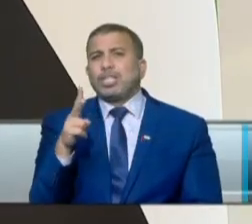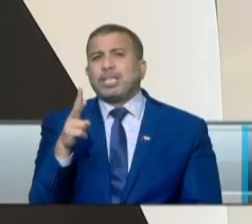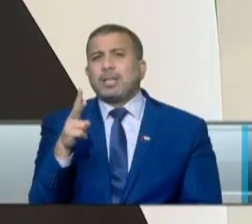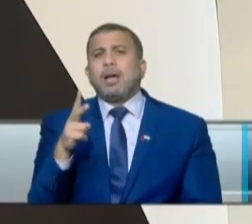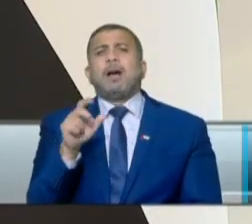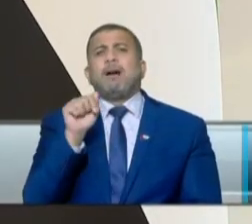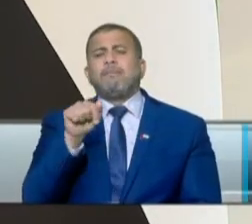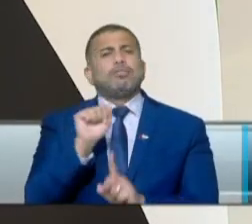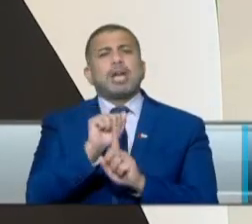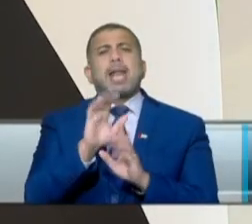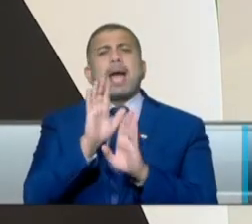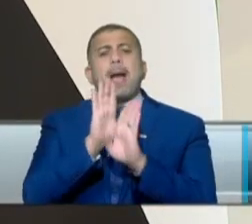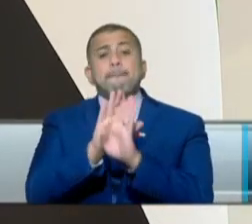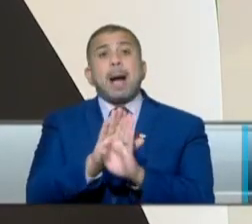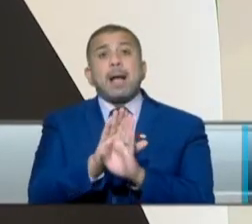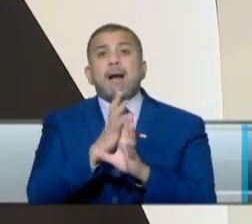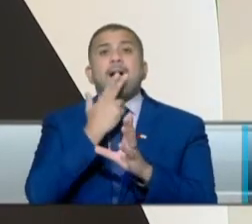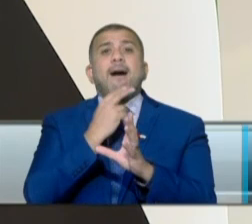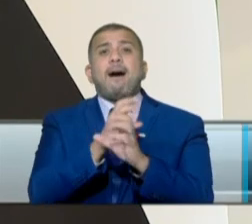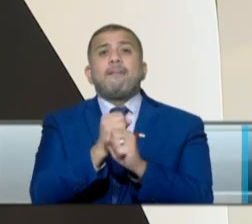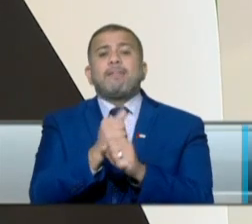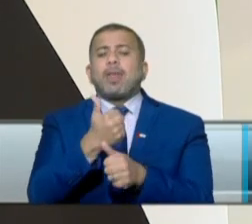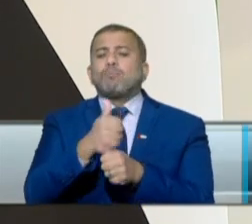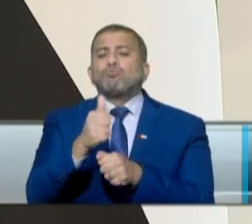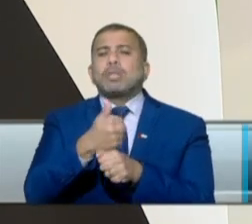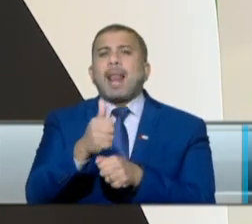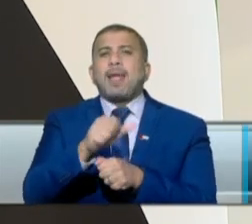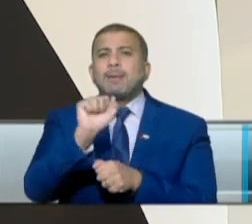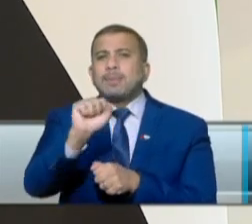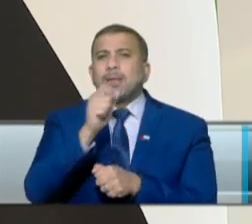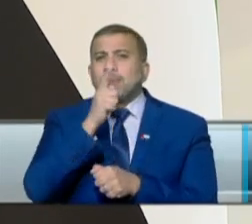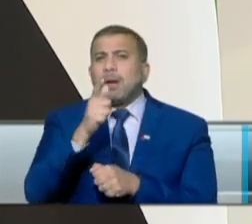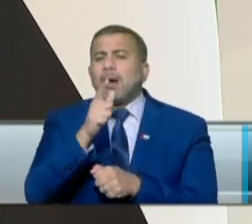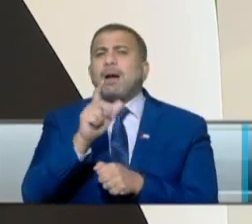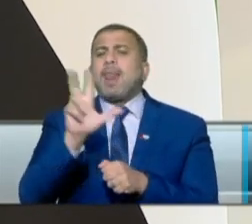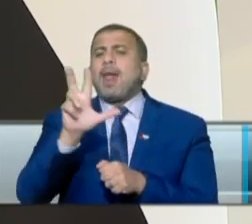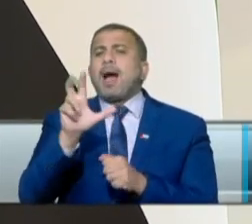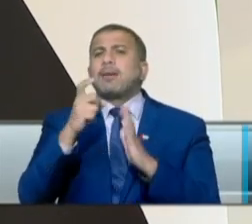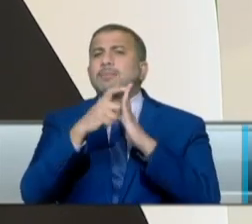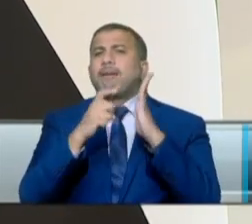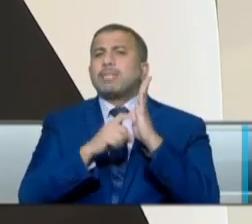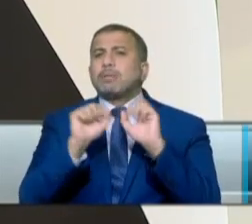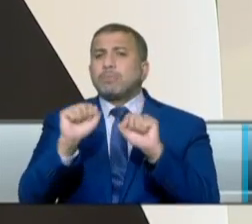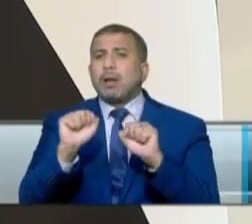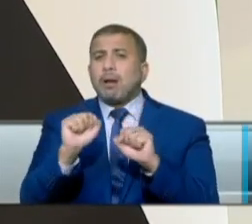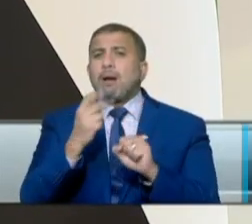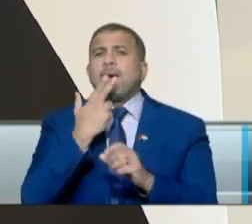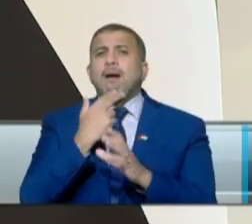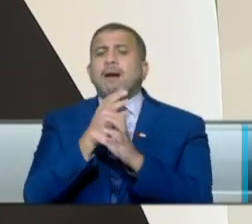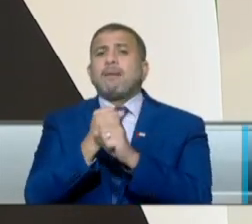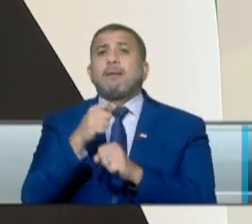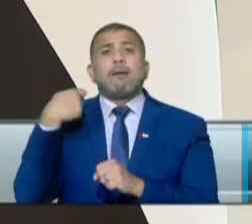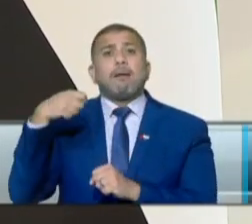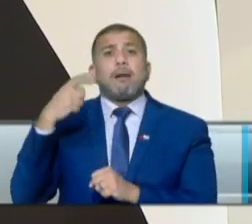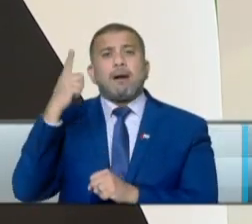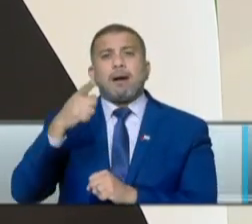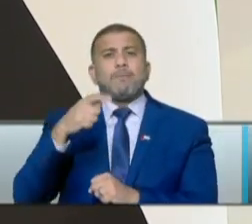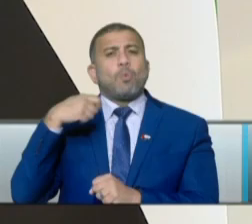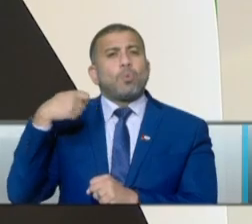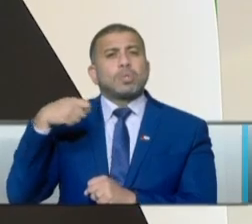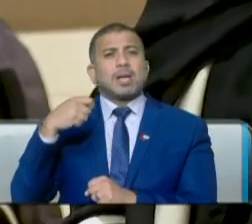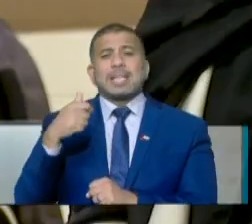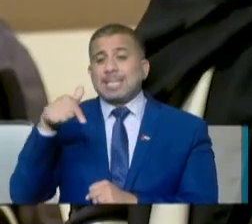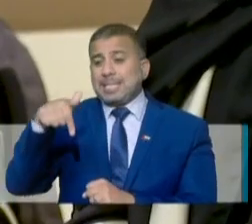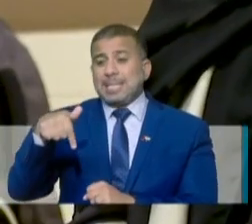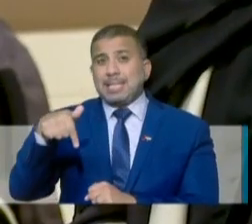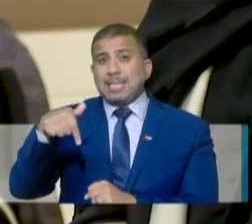2020 في شان حمايه المستهلك ولائحته التنفيذيه الصادره بقر مجلس الوزراء